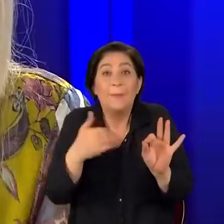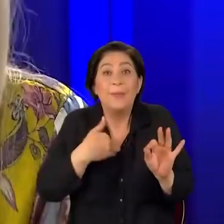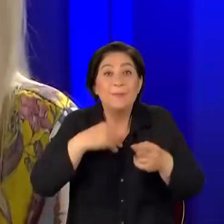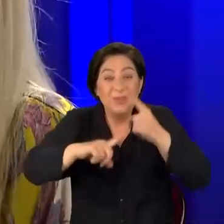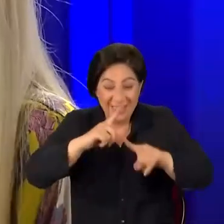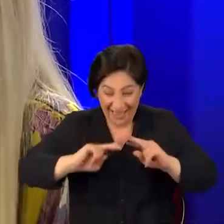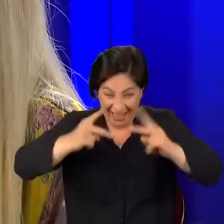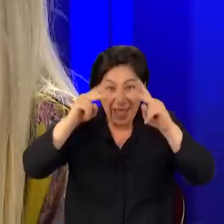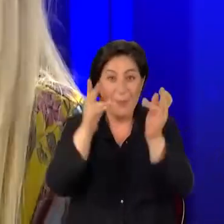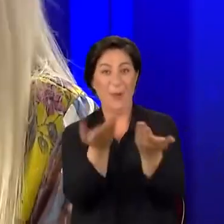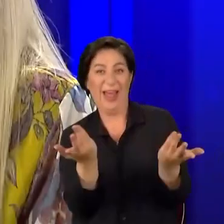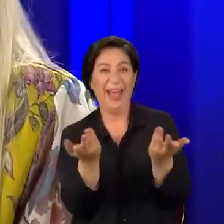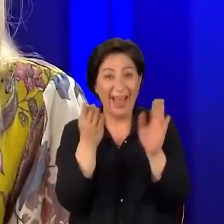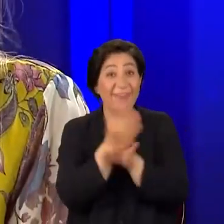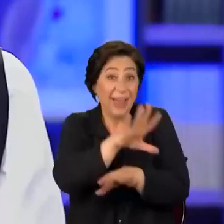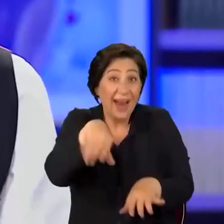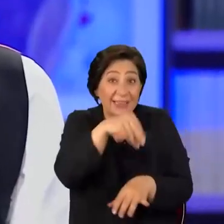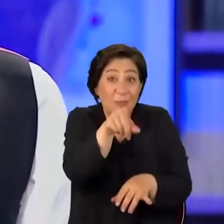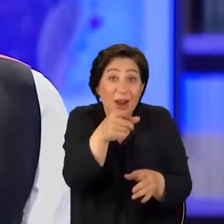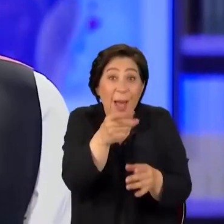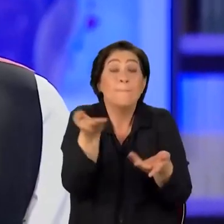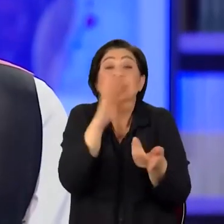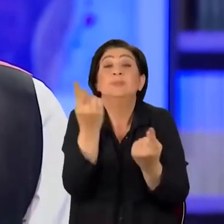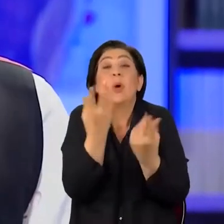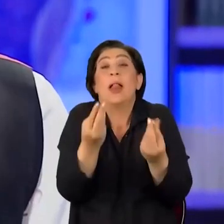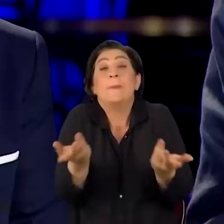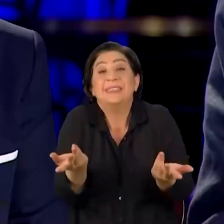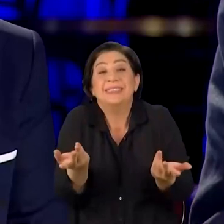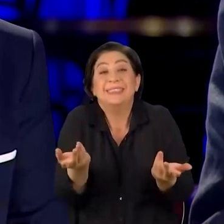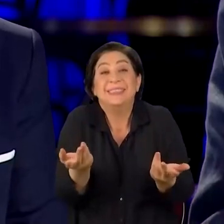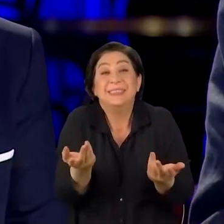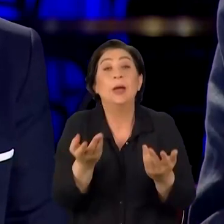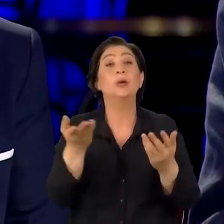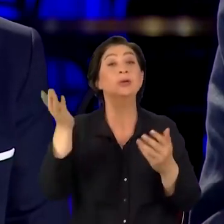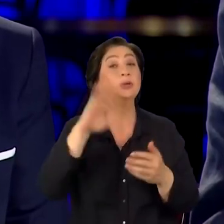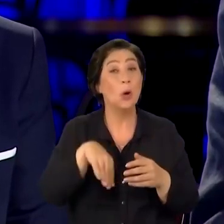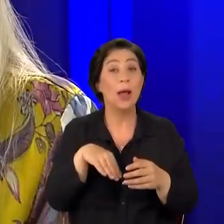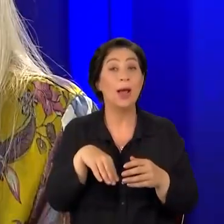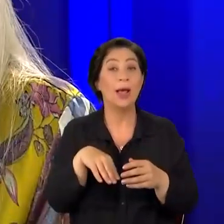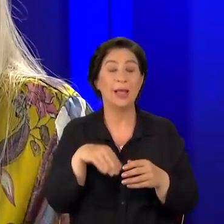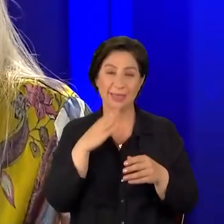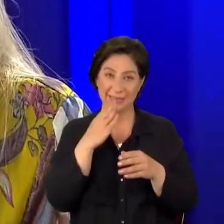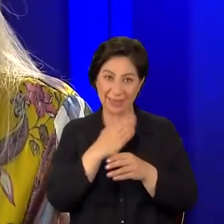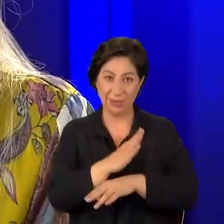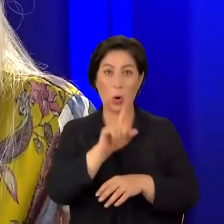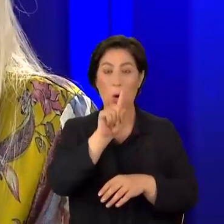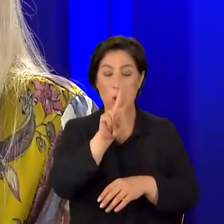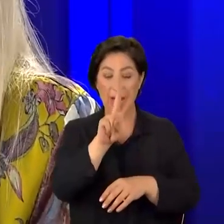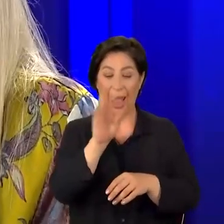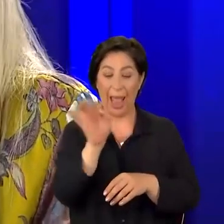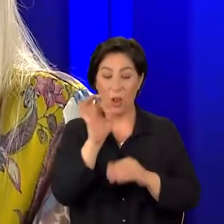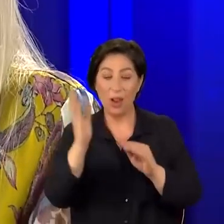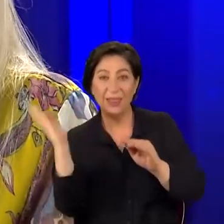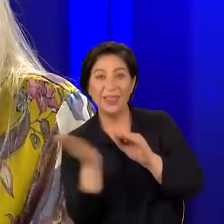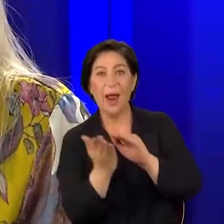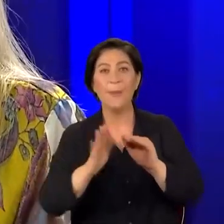yani. Hayır, herkes böyle. Herkes böyle. Yani başka bir şey olamaz ki. İşte öyle geldi. Sonra ama gerçekten 12 Eylül darbesinden